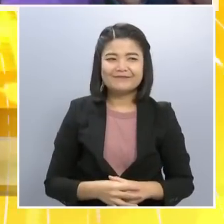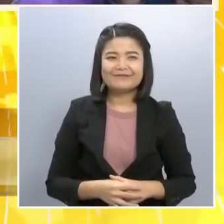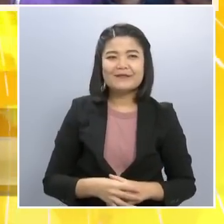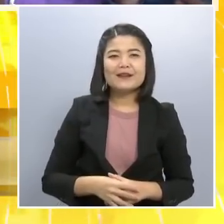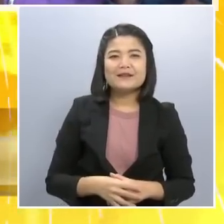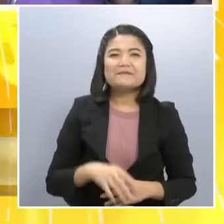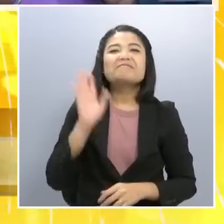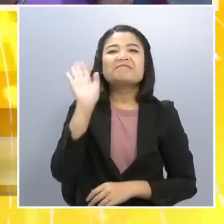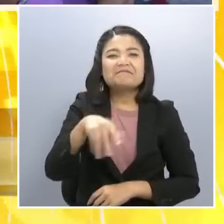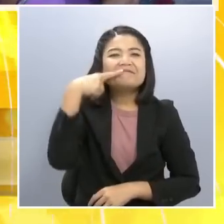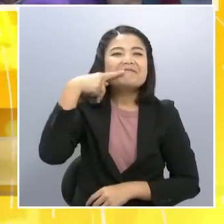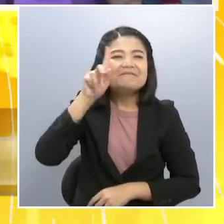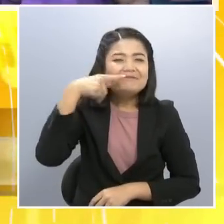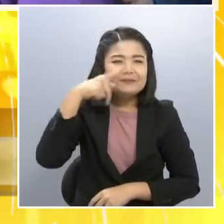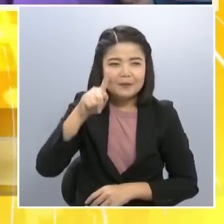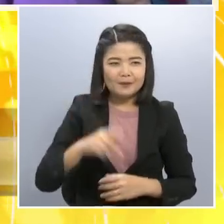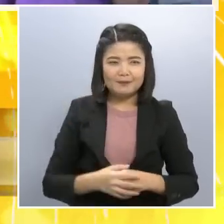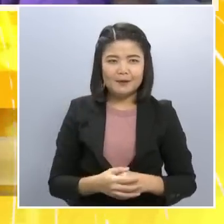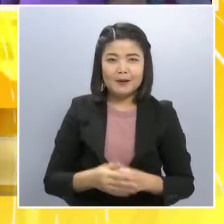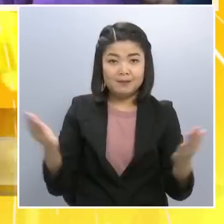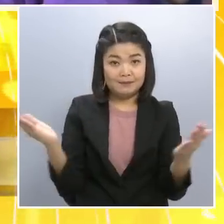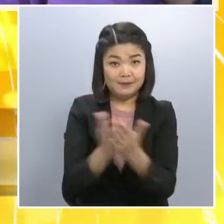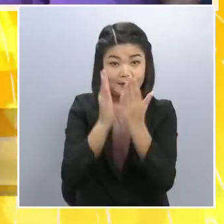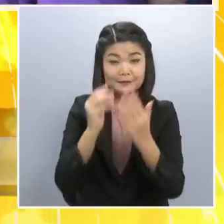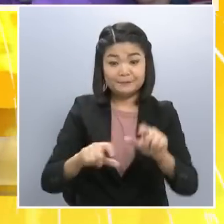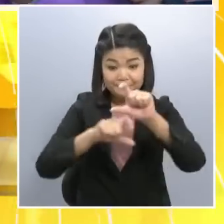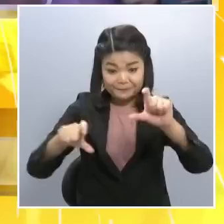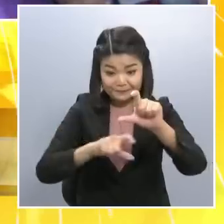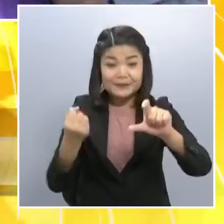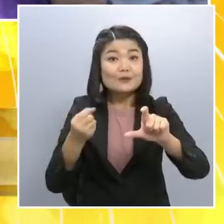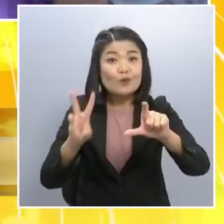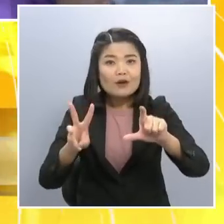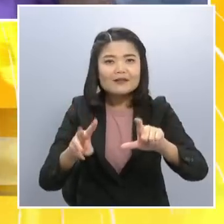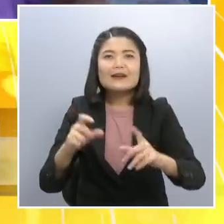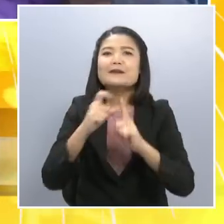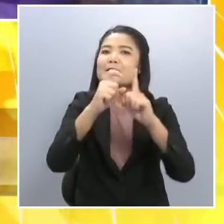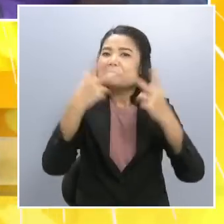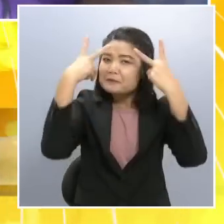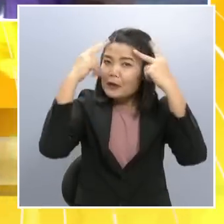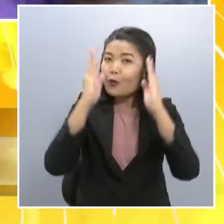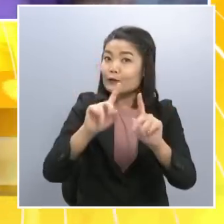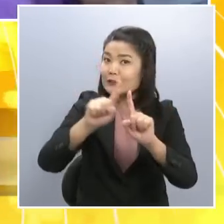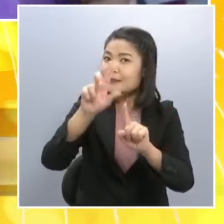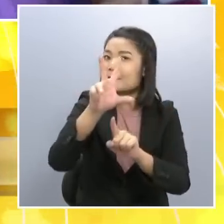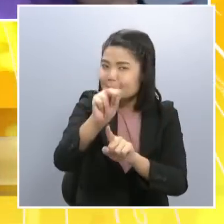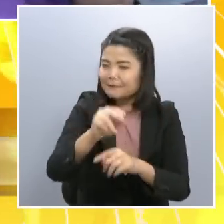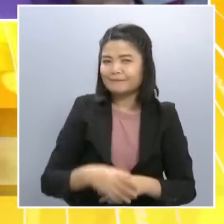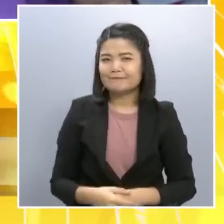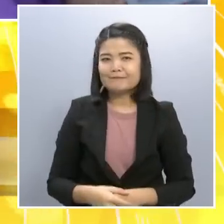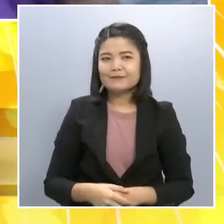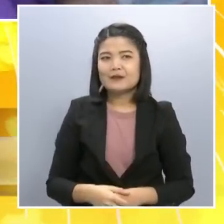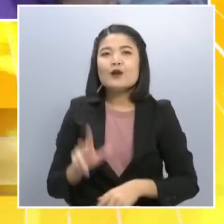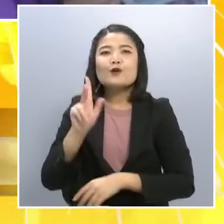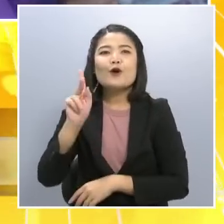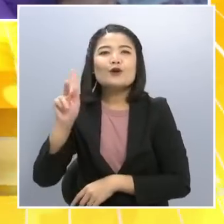แหมคุณป้าพอถูกไป16ใบแล้วเรียกนายกคนที่30ยังมีต้องมีว่าที่นะยังไม่รับรองยังไม่โหวตเล